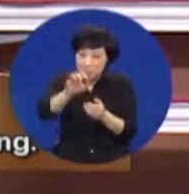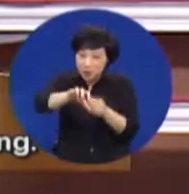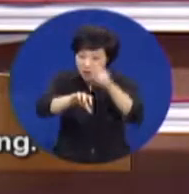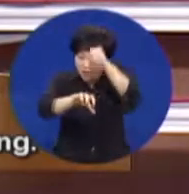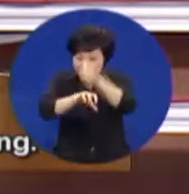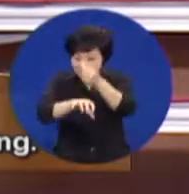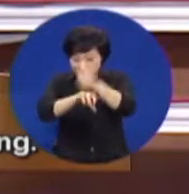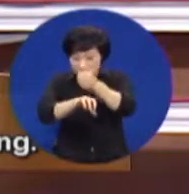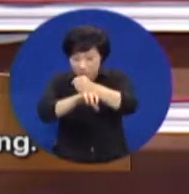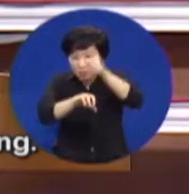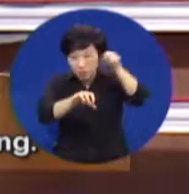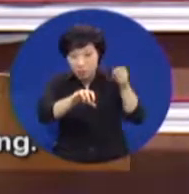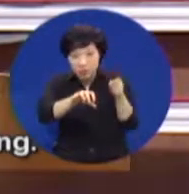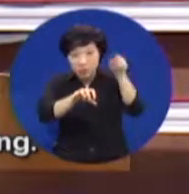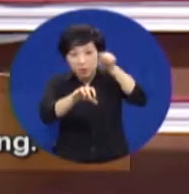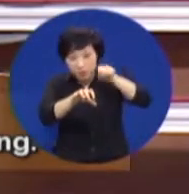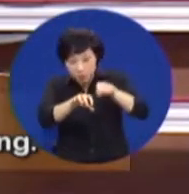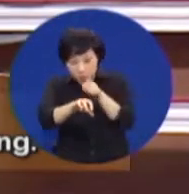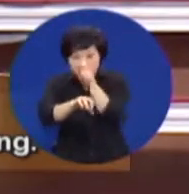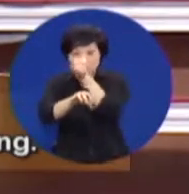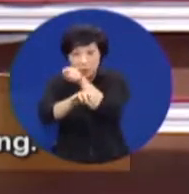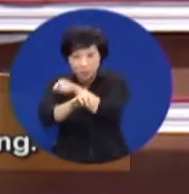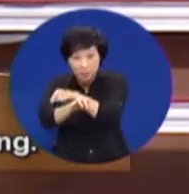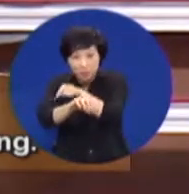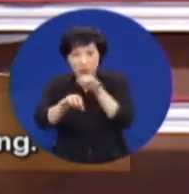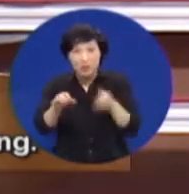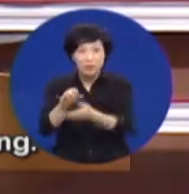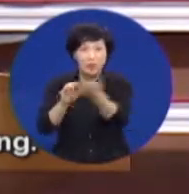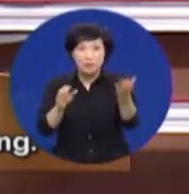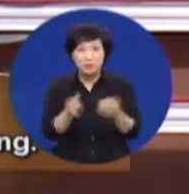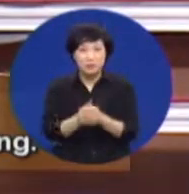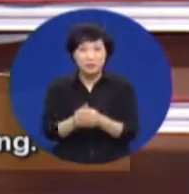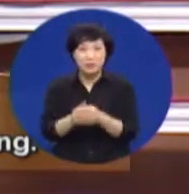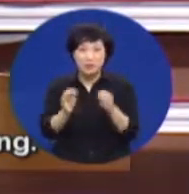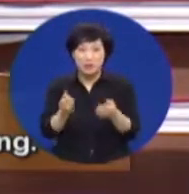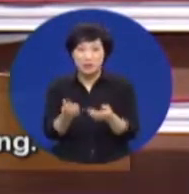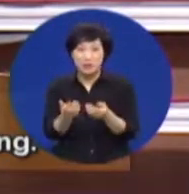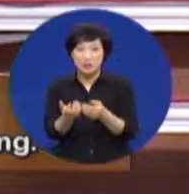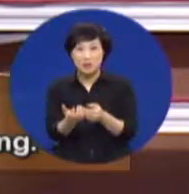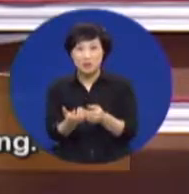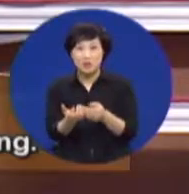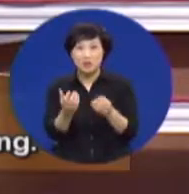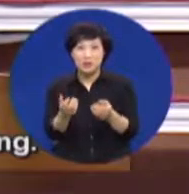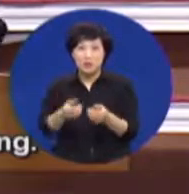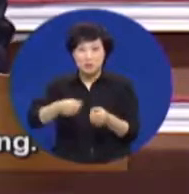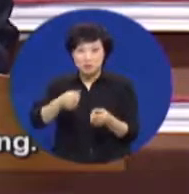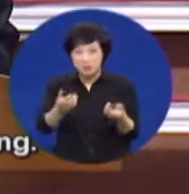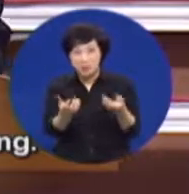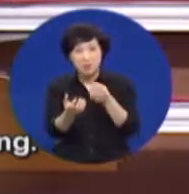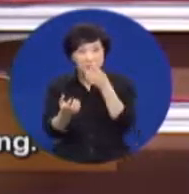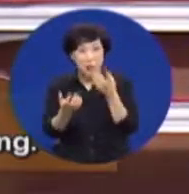품은 양쪽이 우그러진 가수들은 들어가지고 위에 조금만 올라와. 그런 밥을